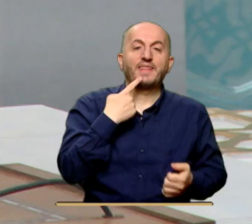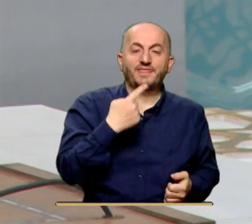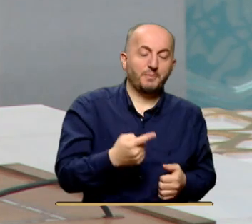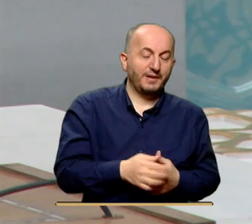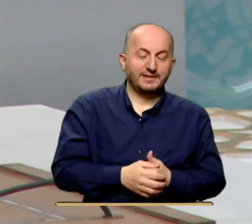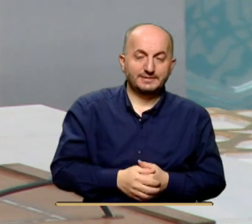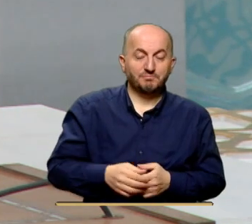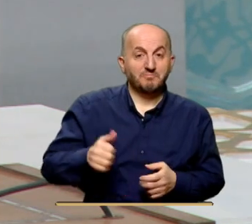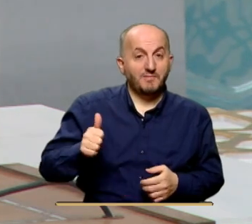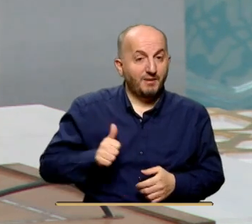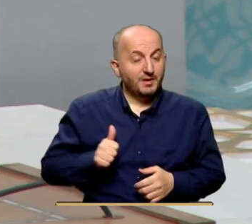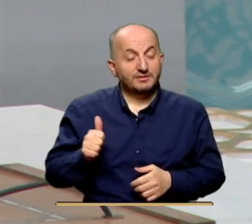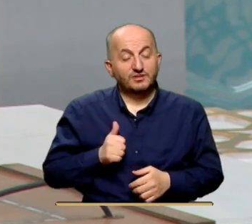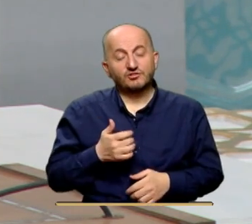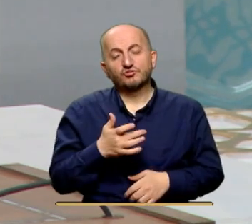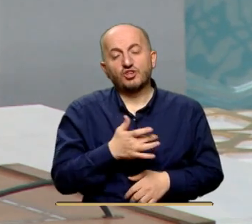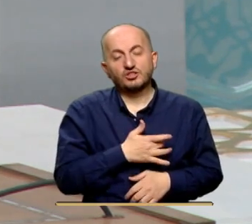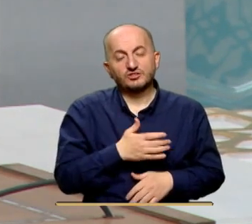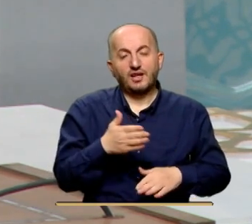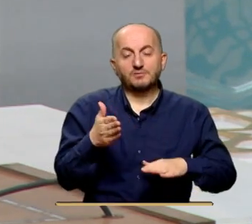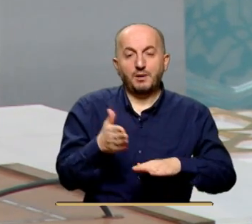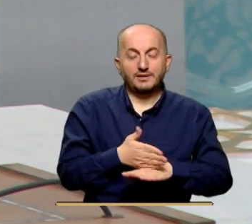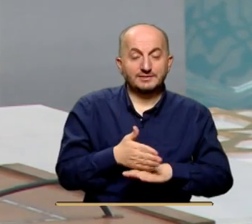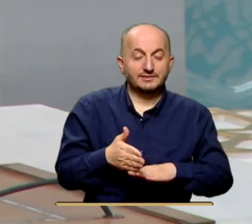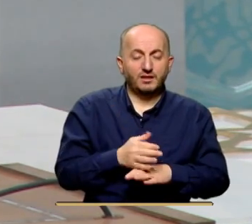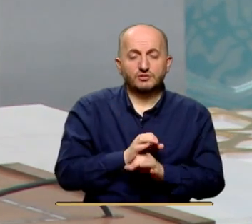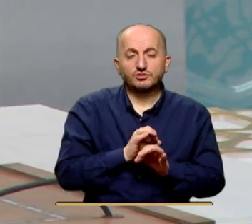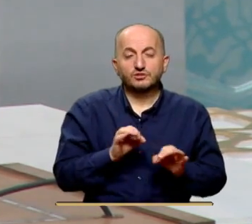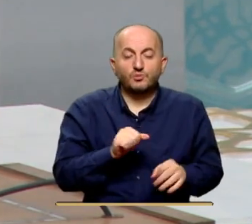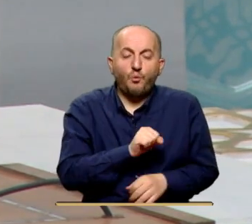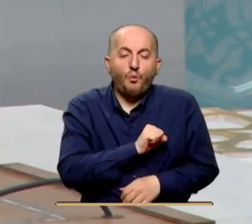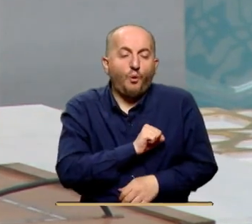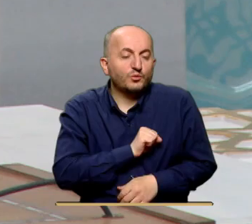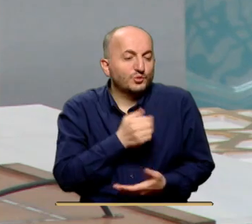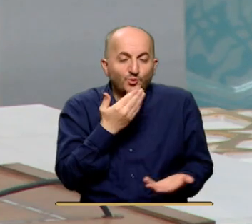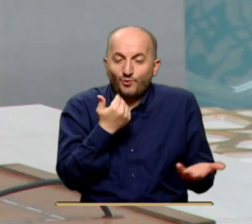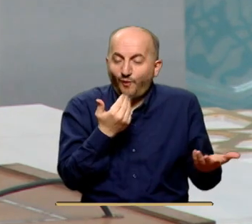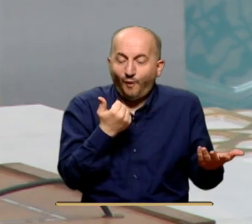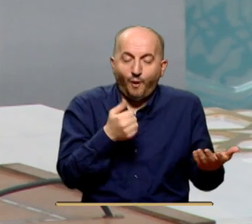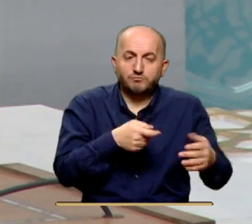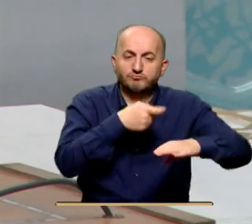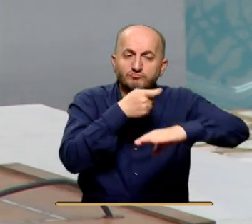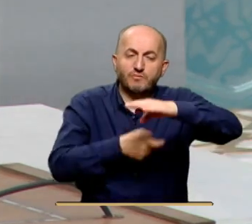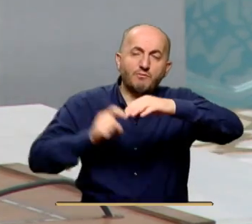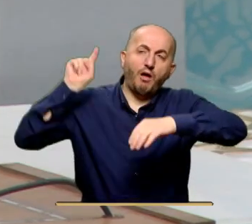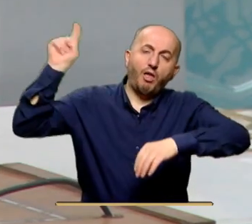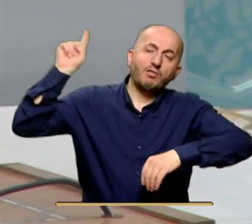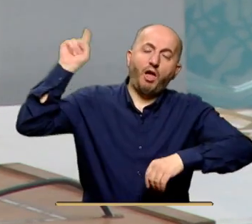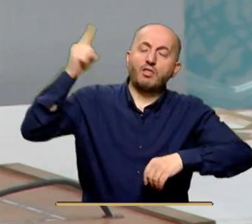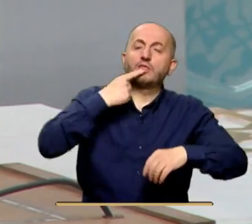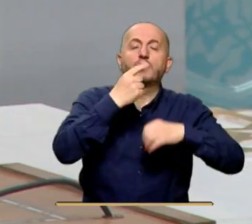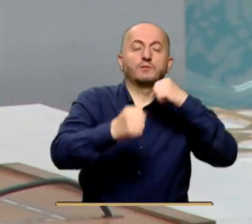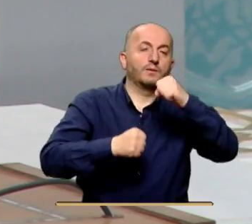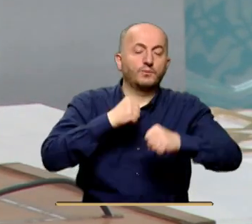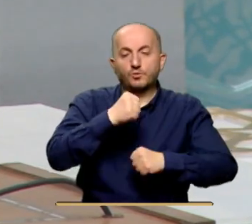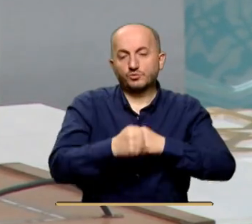Bakın Mehmetçik canından, malından hiç endişesi yok ve cepheye Allah Allah diyerek koşuyor.